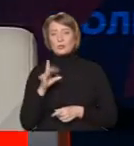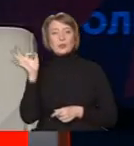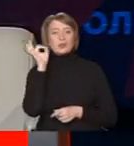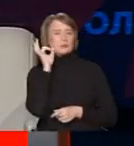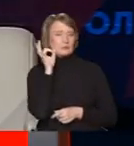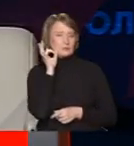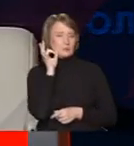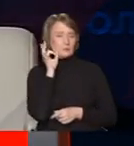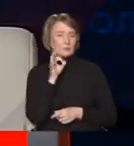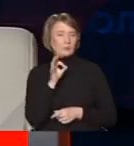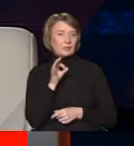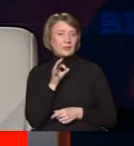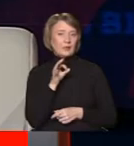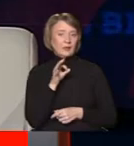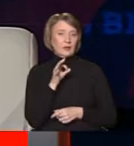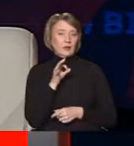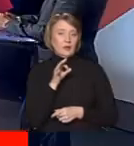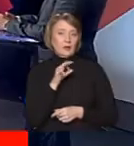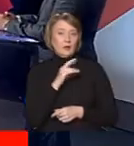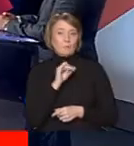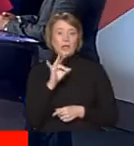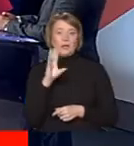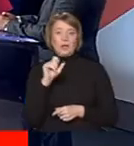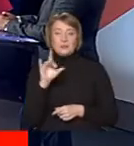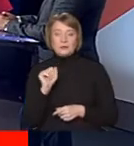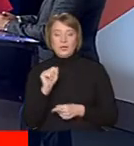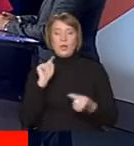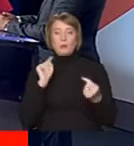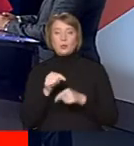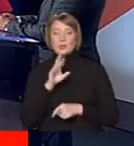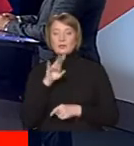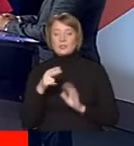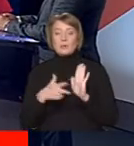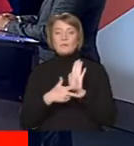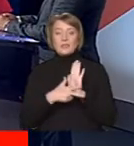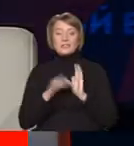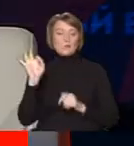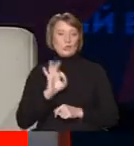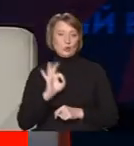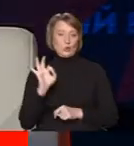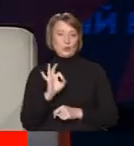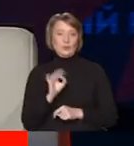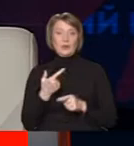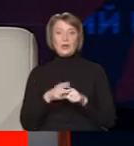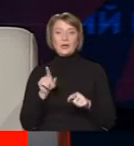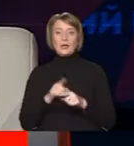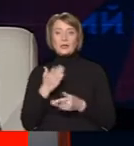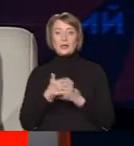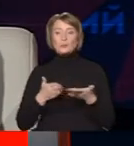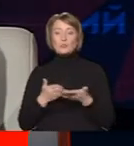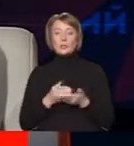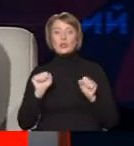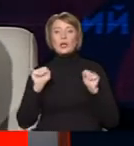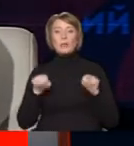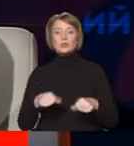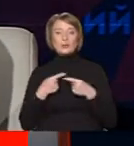виборах Борислав Береза потрапив в другий тур проти Кличка, маючи 8%. Не 18, не 28. 8, а 8%. І це абсолютно можливі речі. Я